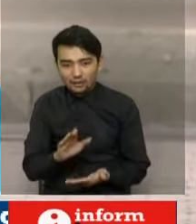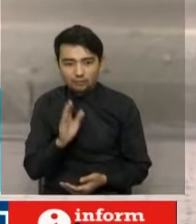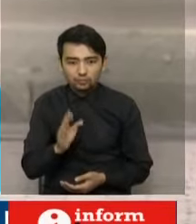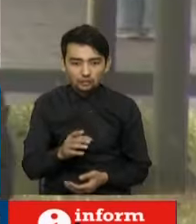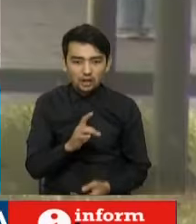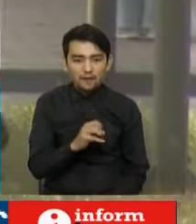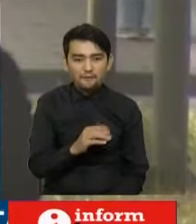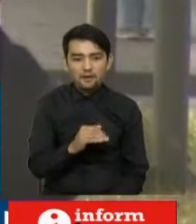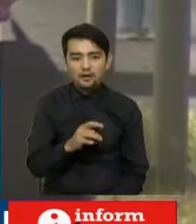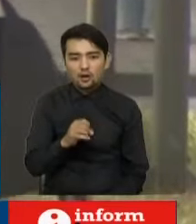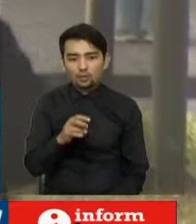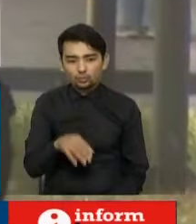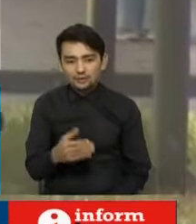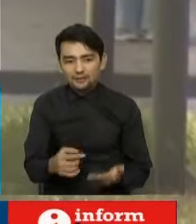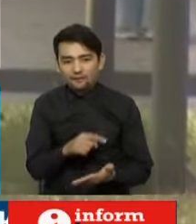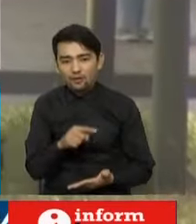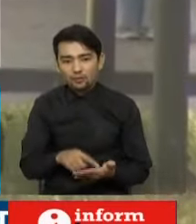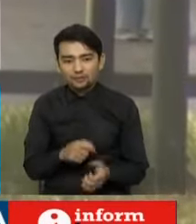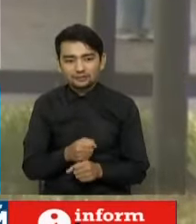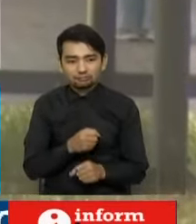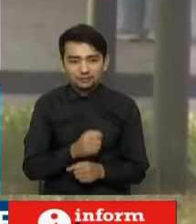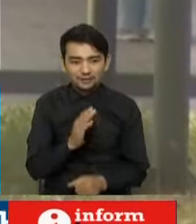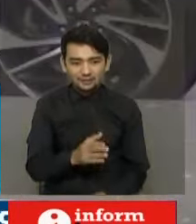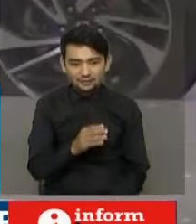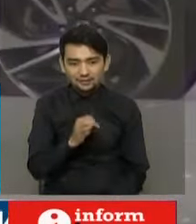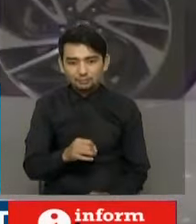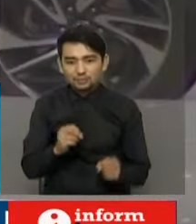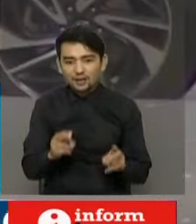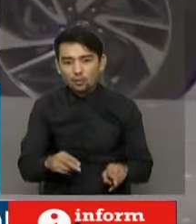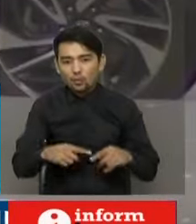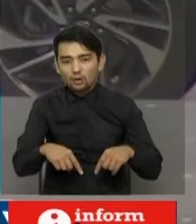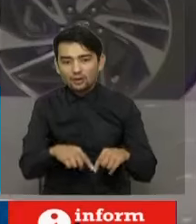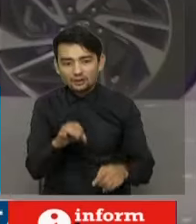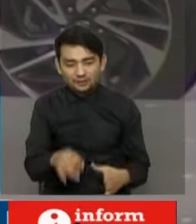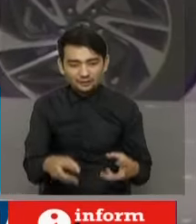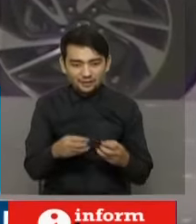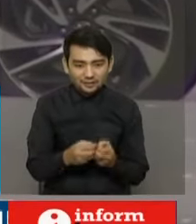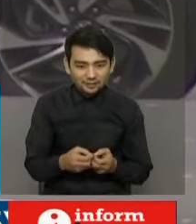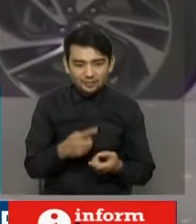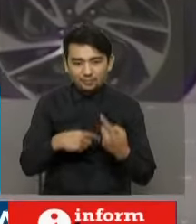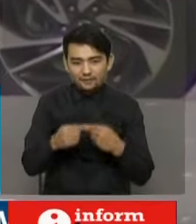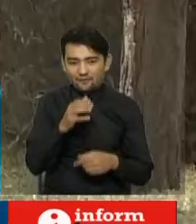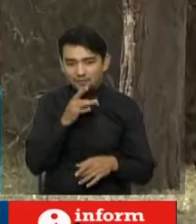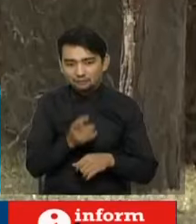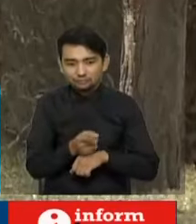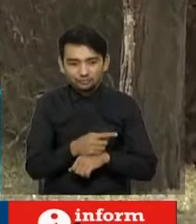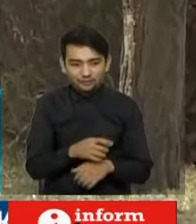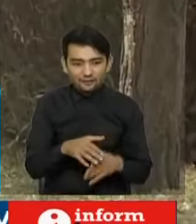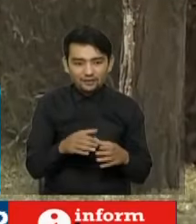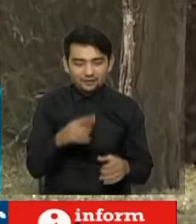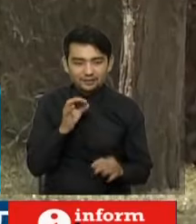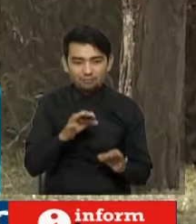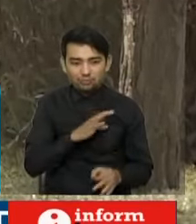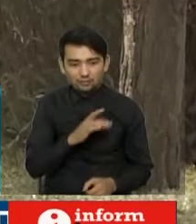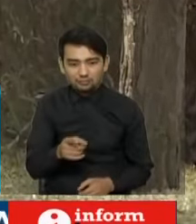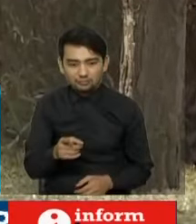проводить референдум, если вопросом занимается коллегиальный орган. Аргументы сторонников обратного перевода времени чиновник назвал